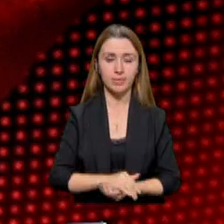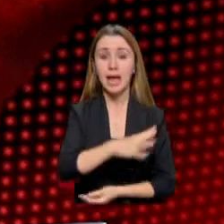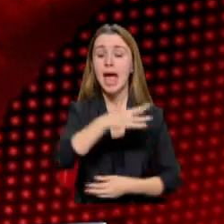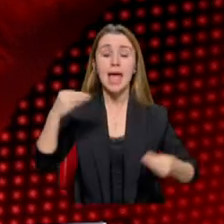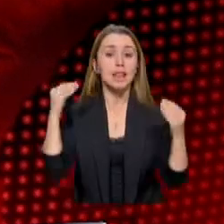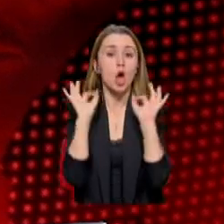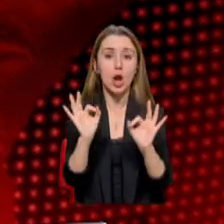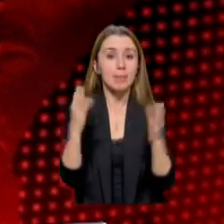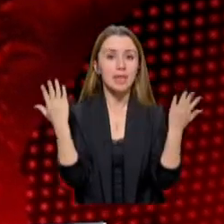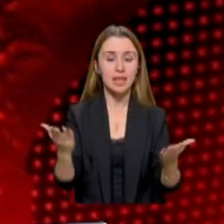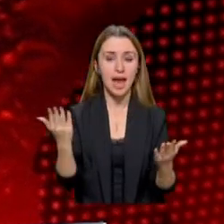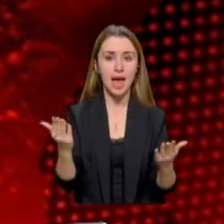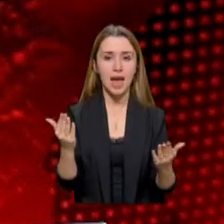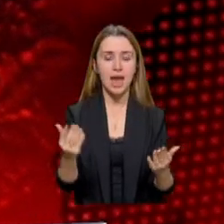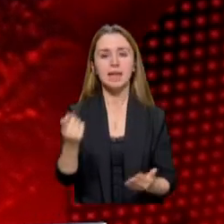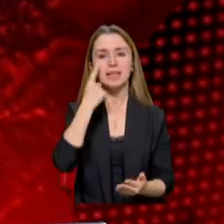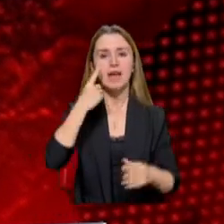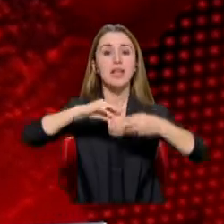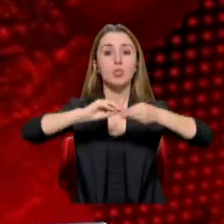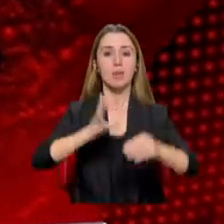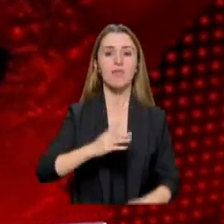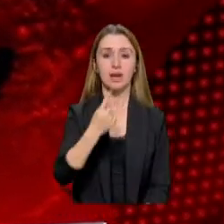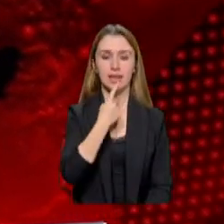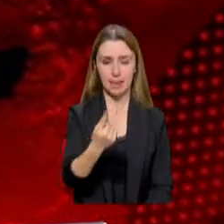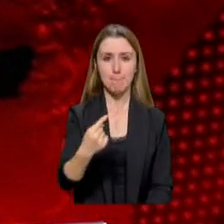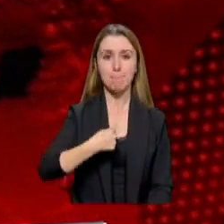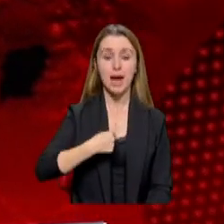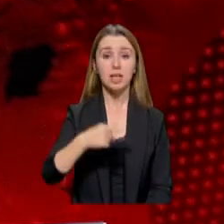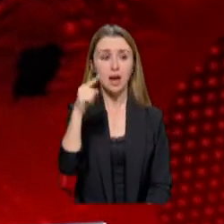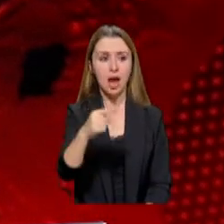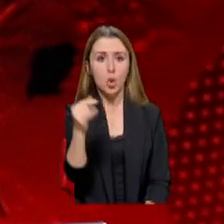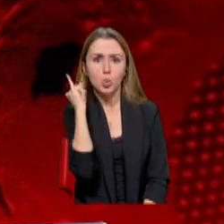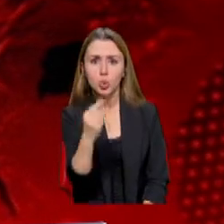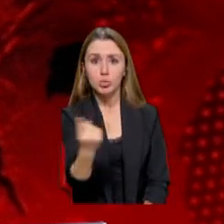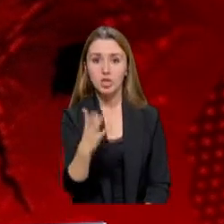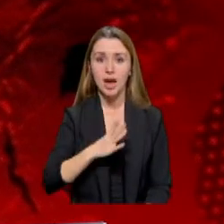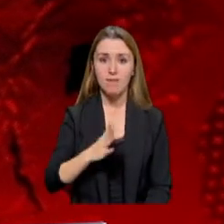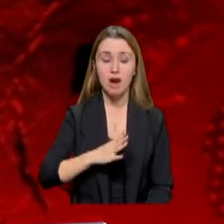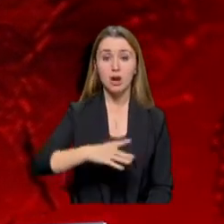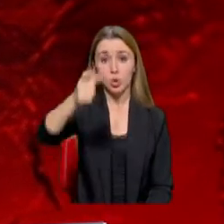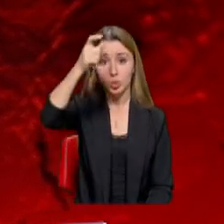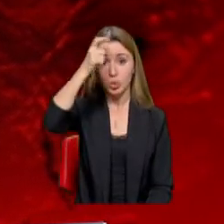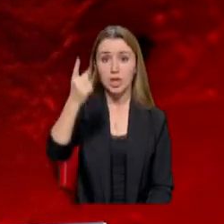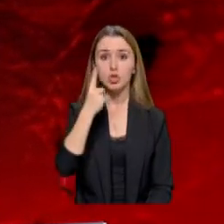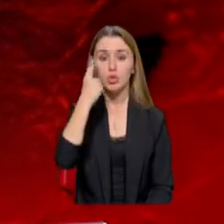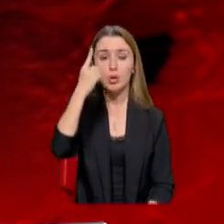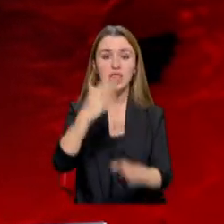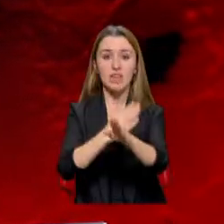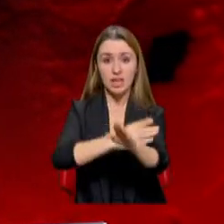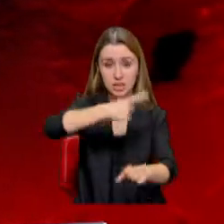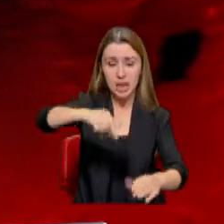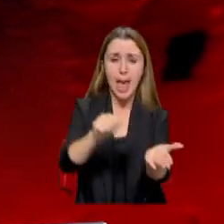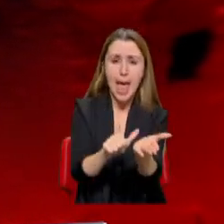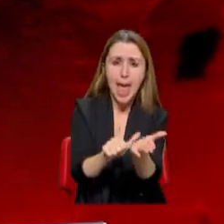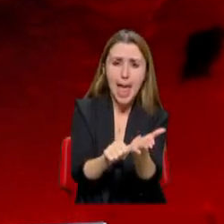en önemlisi yaşanan devlet krizi dedim ben çünkü durumun vahametini her tür Türkiye Cumhuriyeti vatandaşının